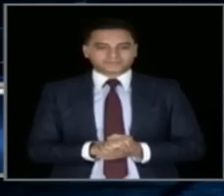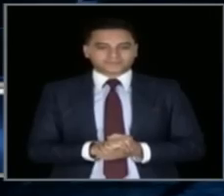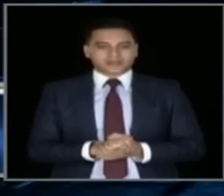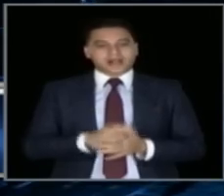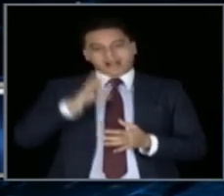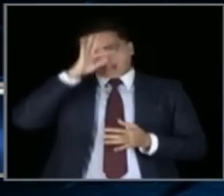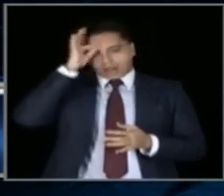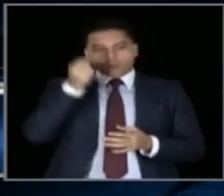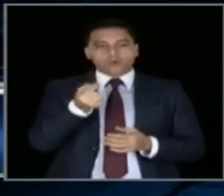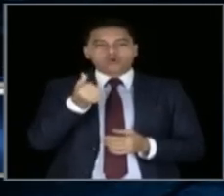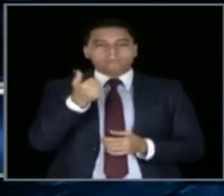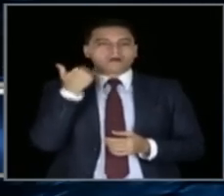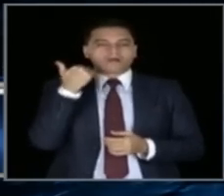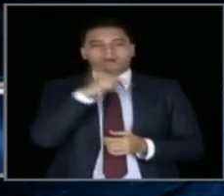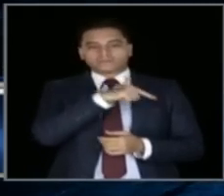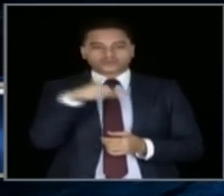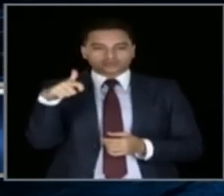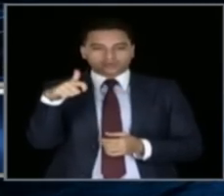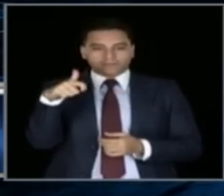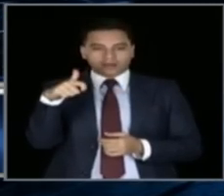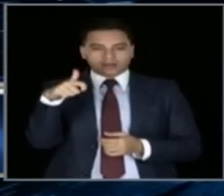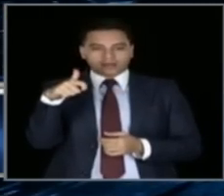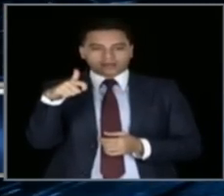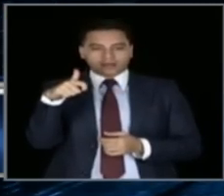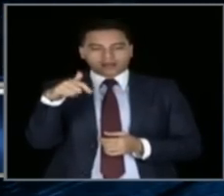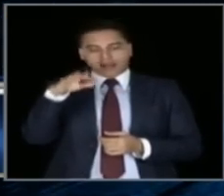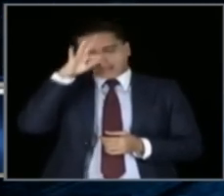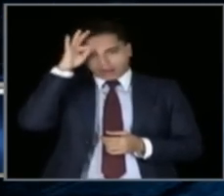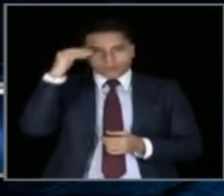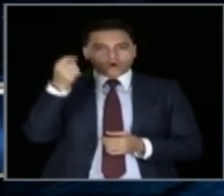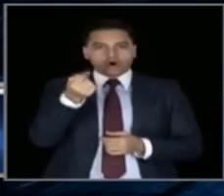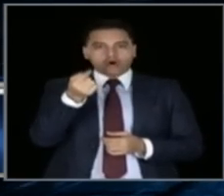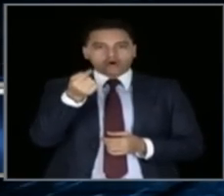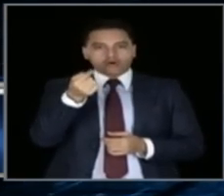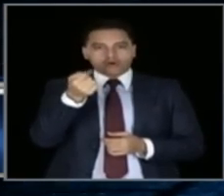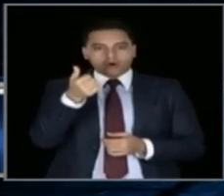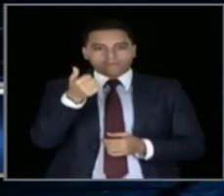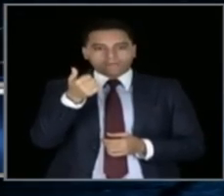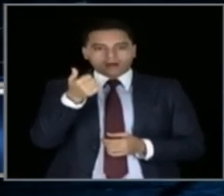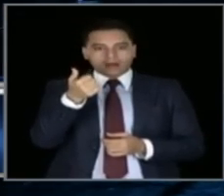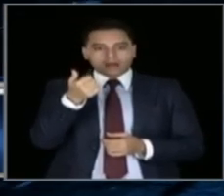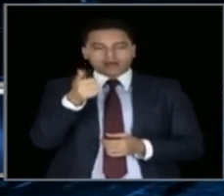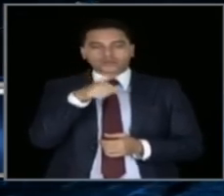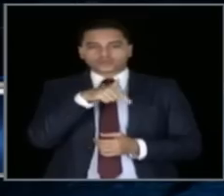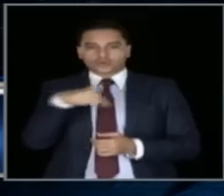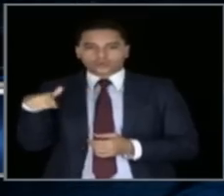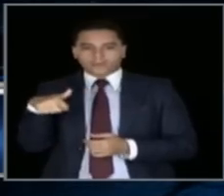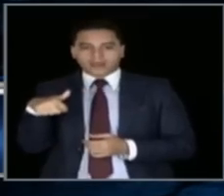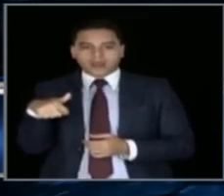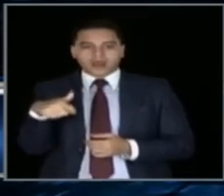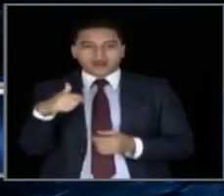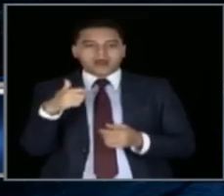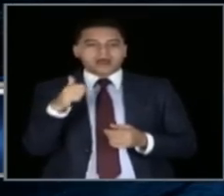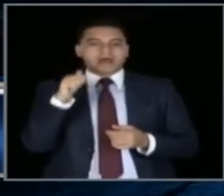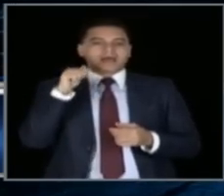إذا كان ربع أحد الأرقام يساوي 600